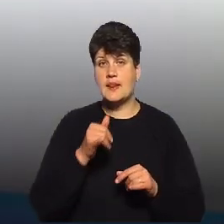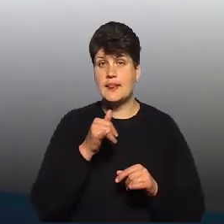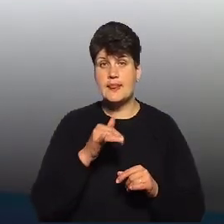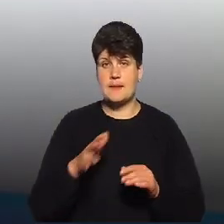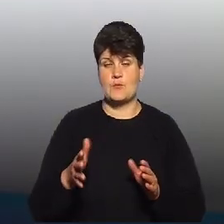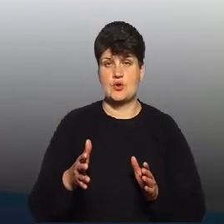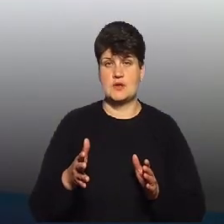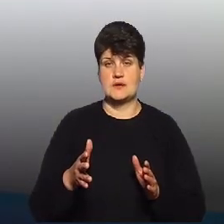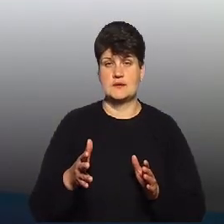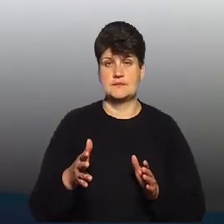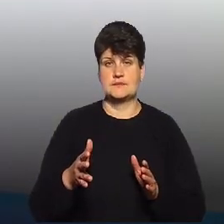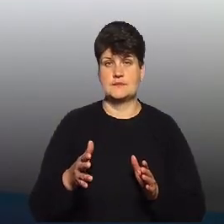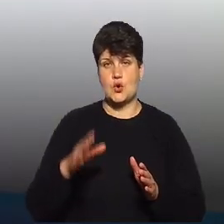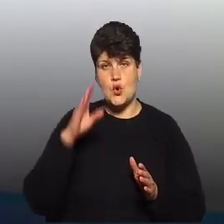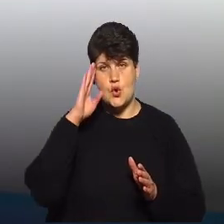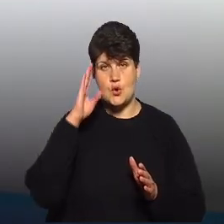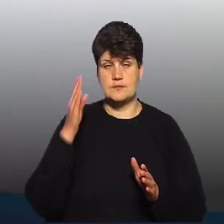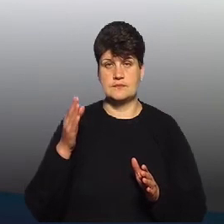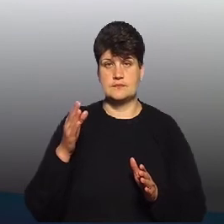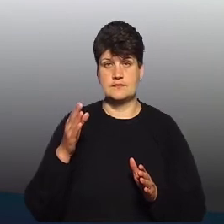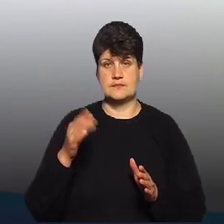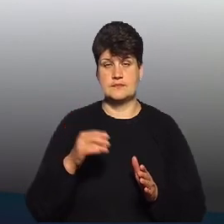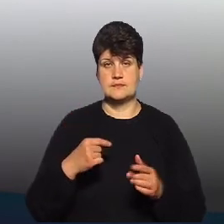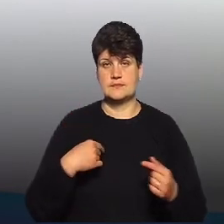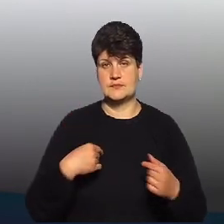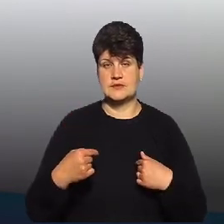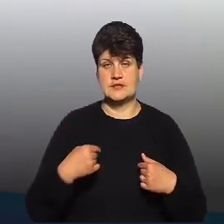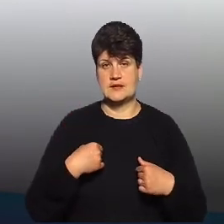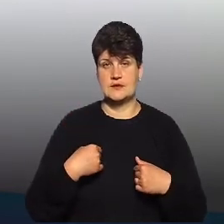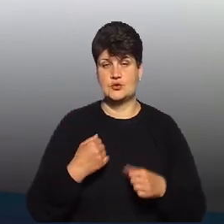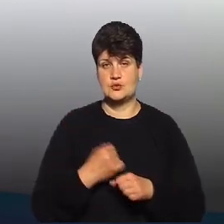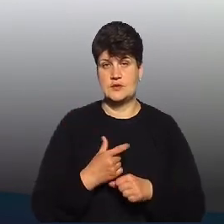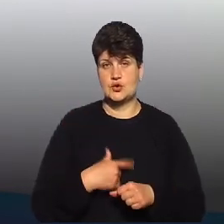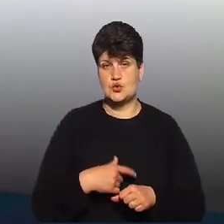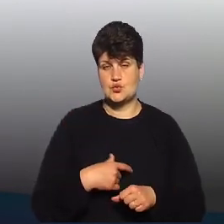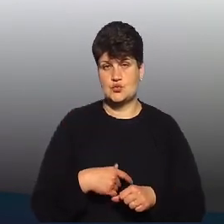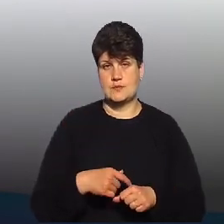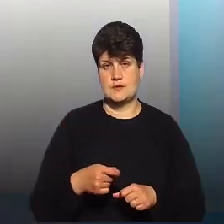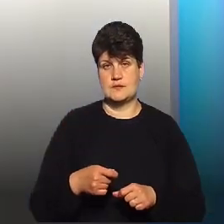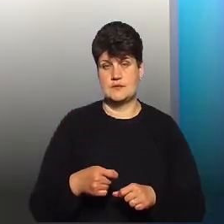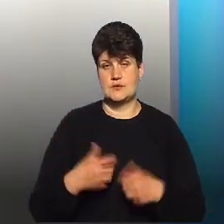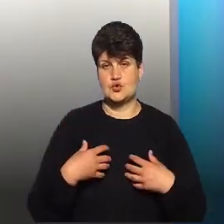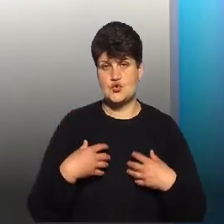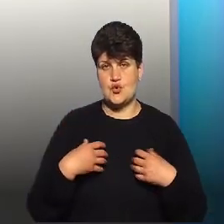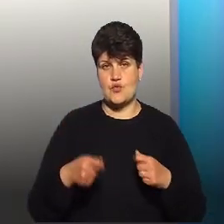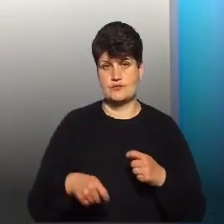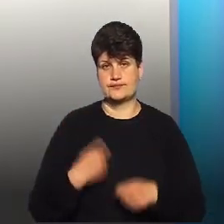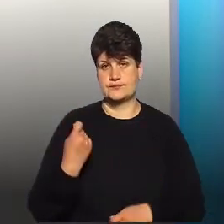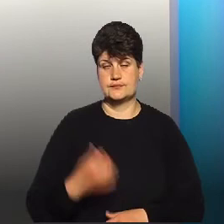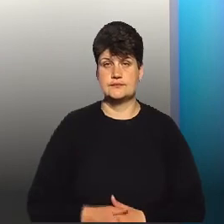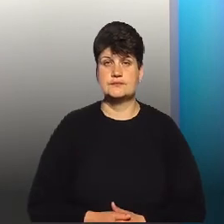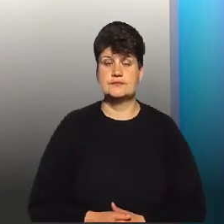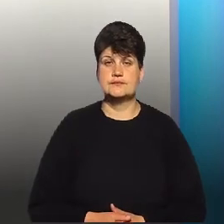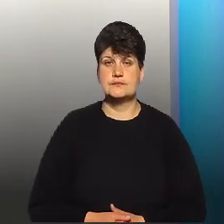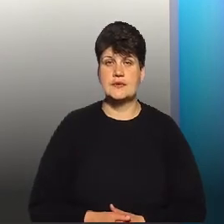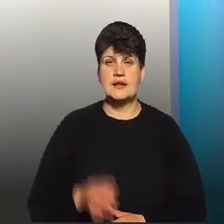чином хлопці постраждати і нанести собі, в першу чергу, здоров'ю своєму ущерб. І нагадайте ще,